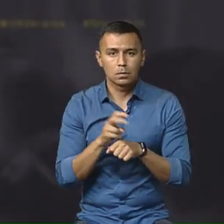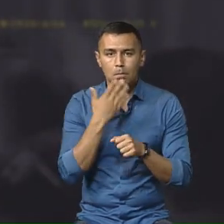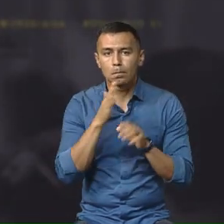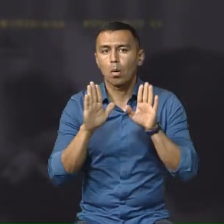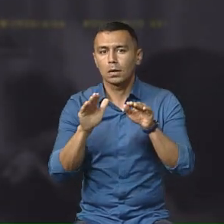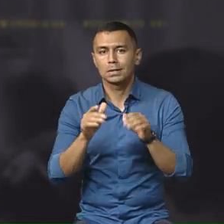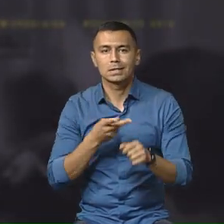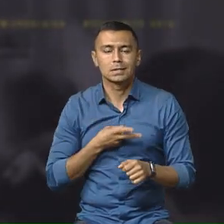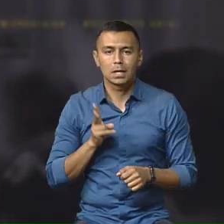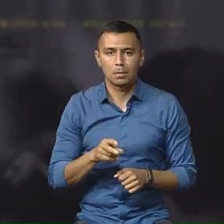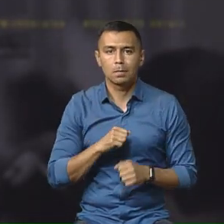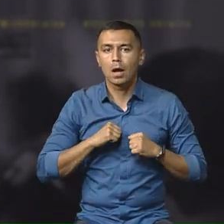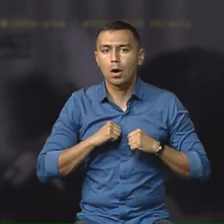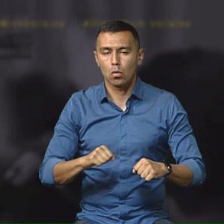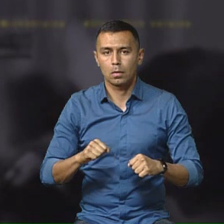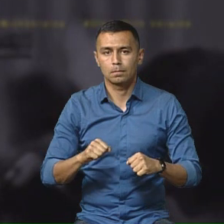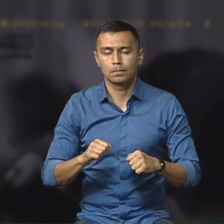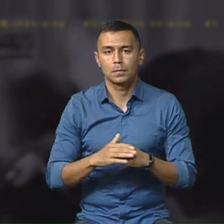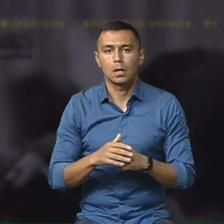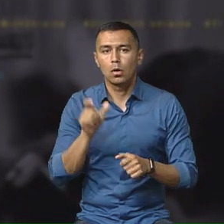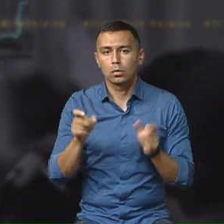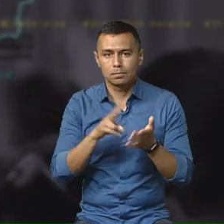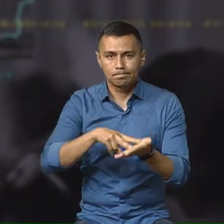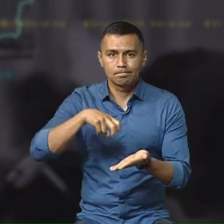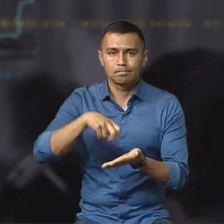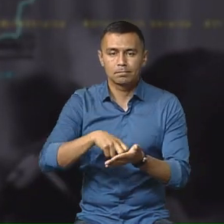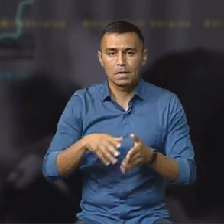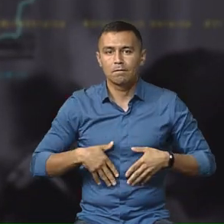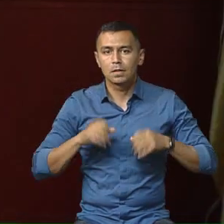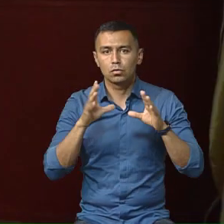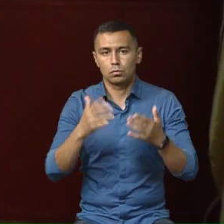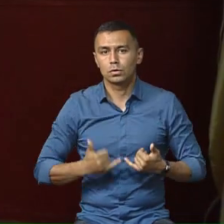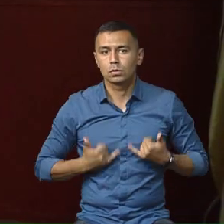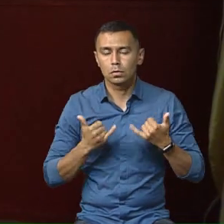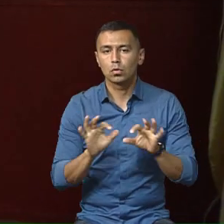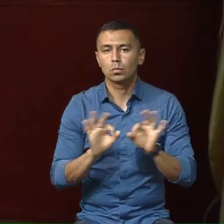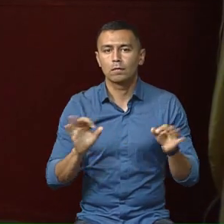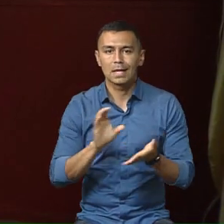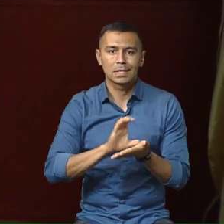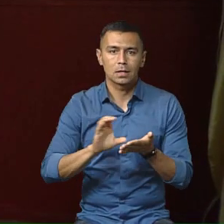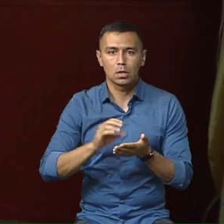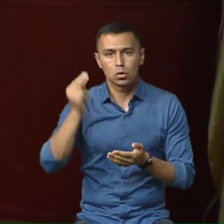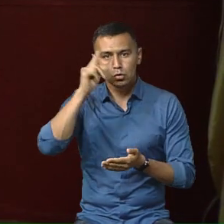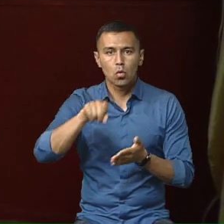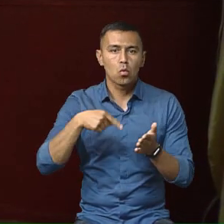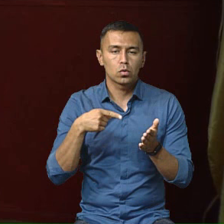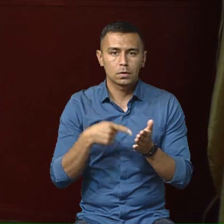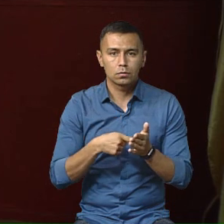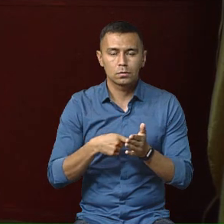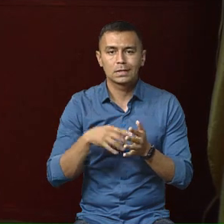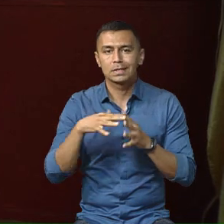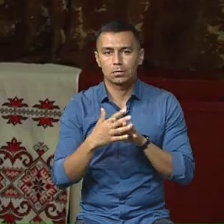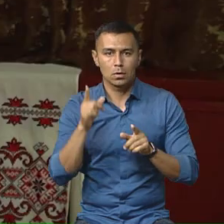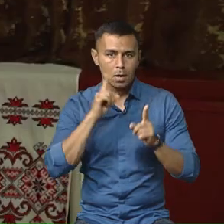попрощатися із загиблим героєм Олексієм Казіміром. Люди ставали на коліна, віддаючи йому шану, розповідає секретар Чорноострівської селищної ради